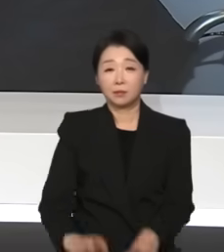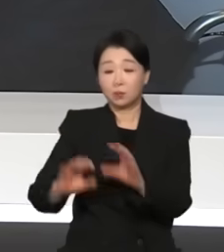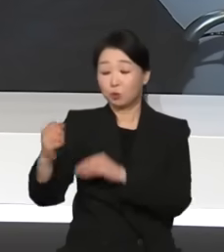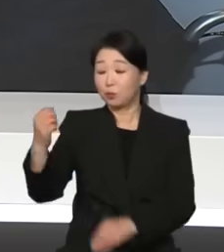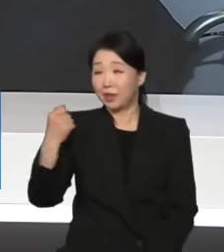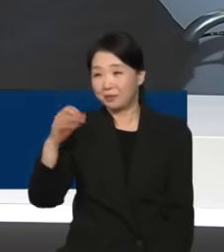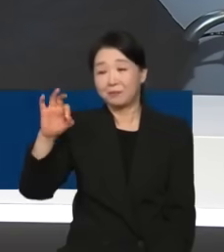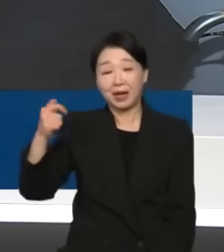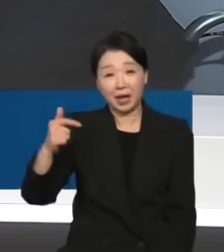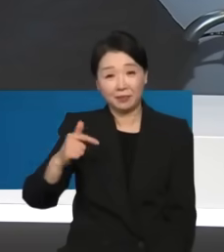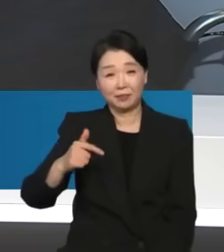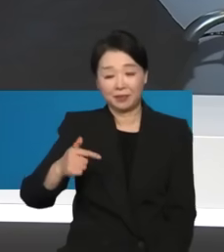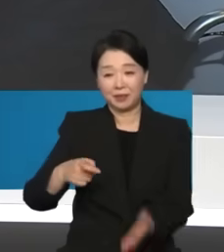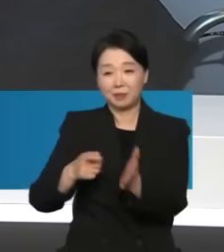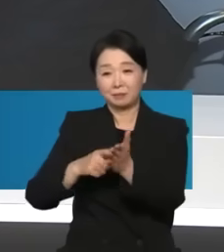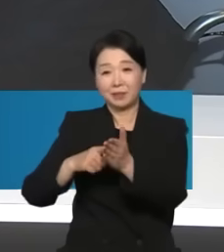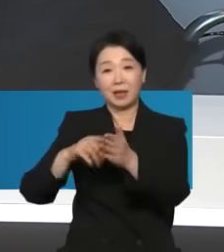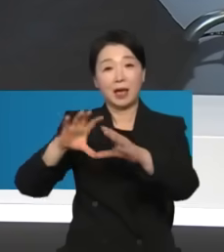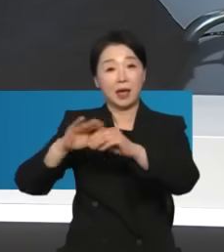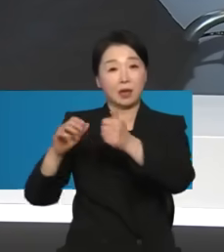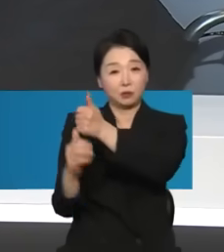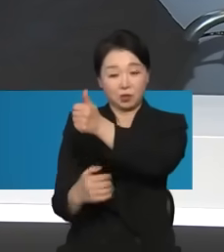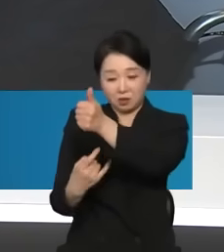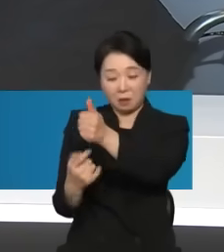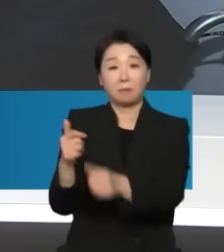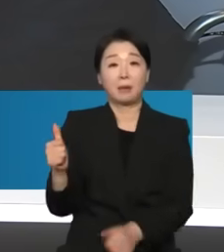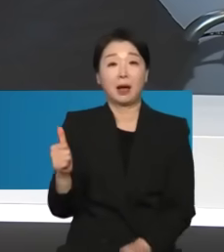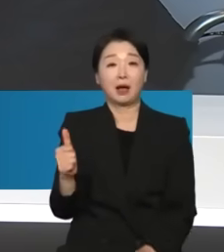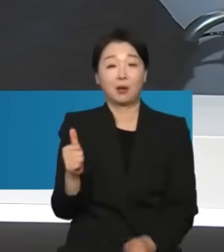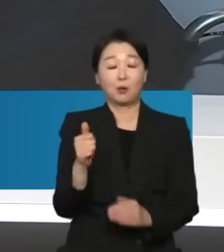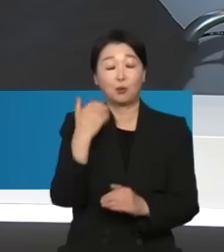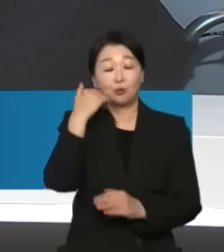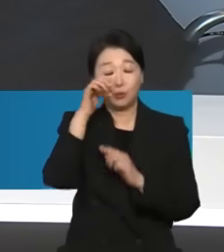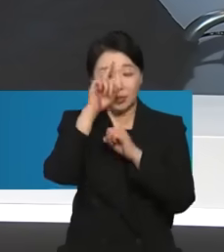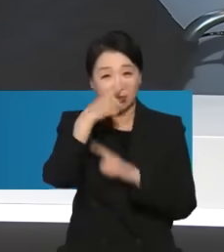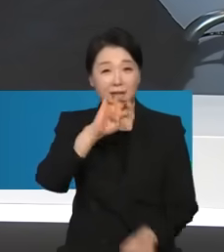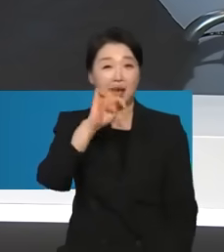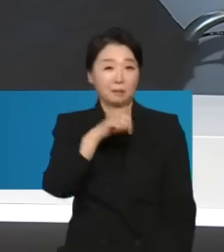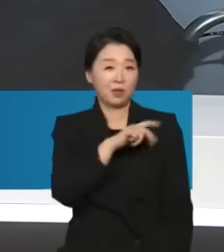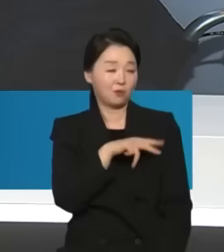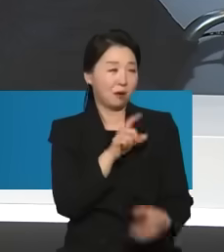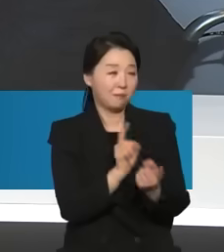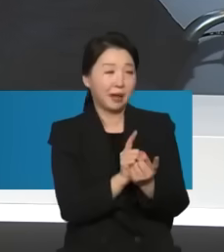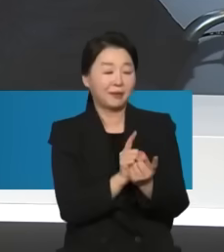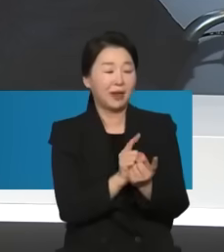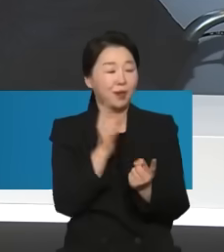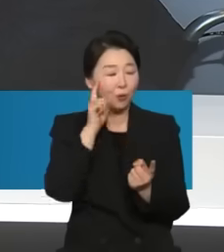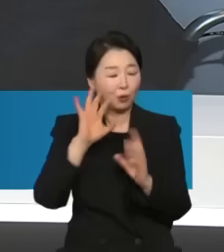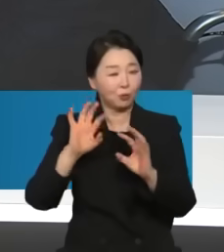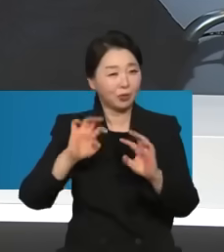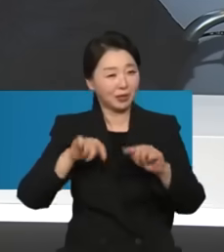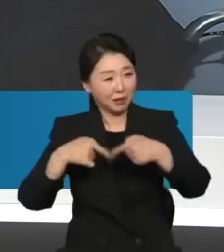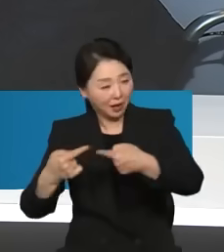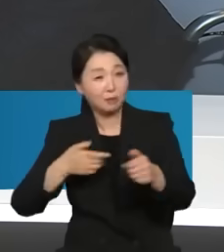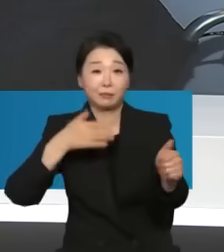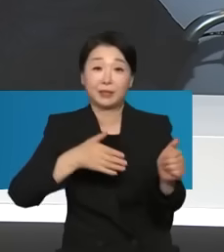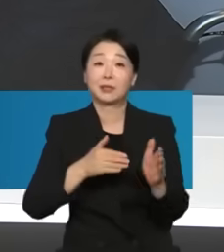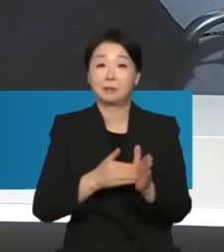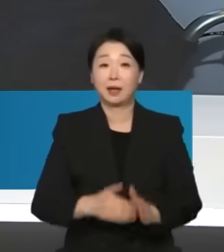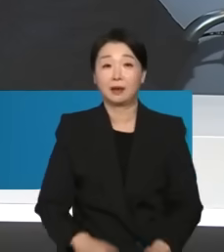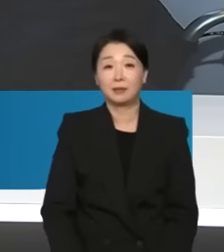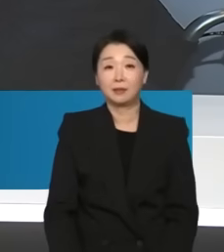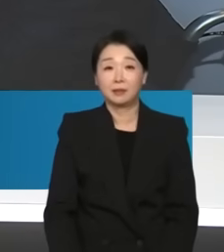국민의힘 한동훈 비상대책위원장이 오늘 무소속 이상민 의원을 만나 여당 합류를 제안했습니다. 이에 대해 이